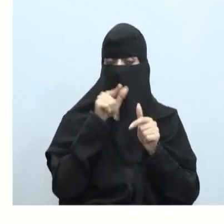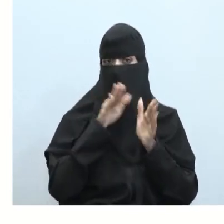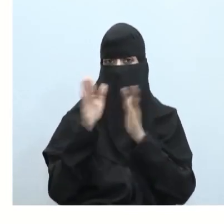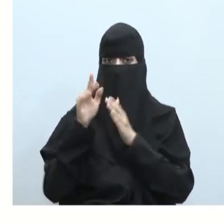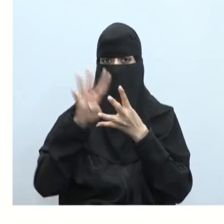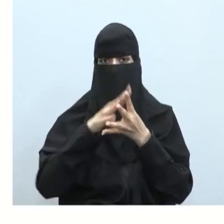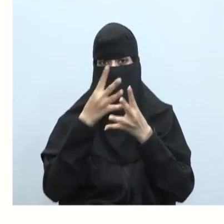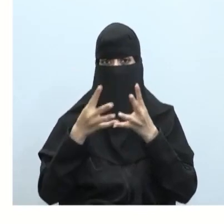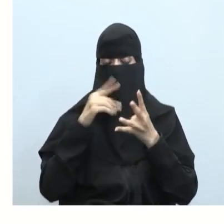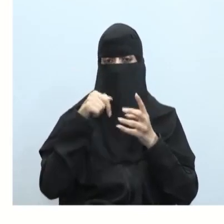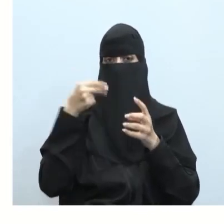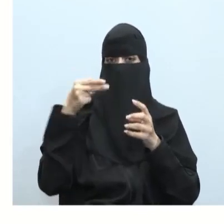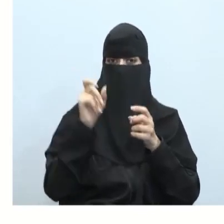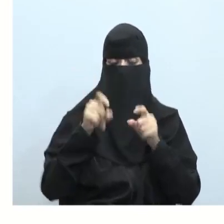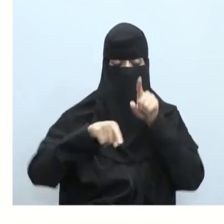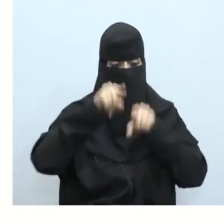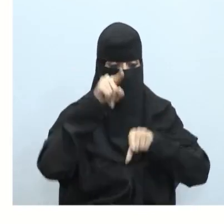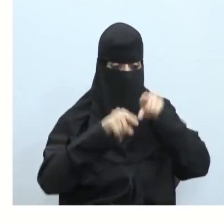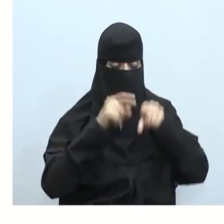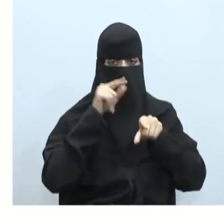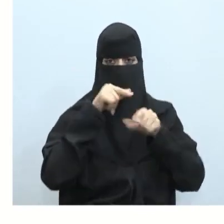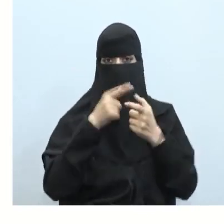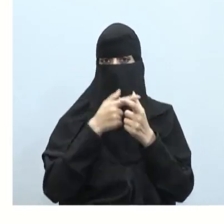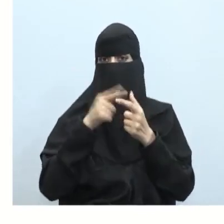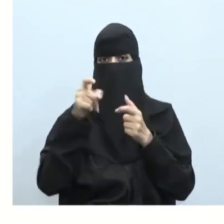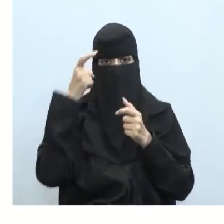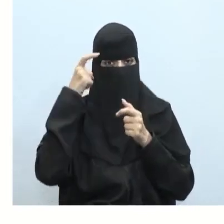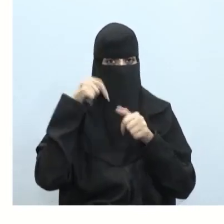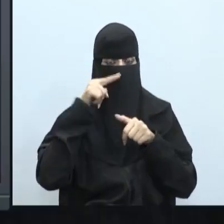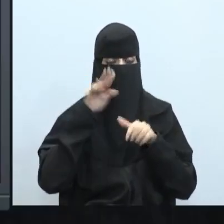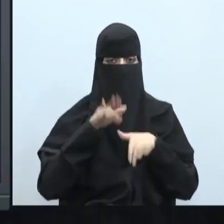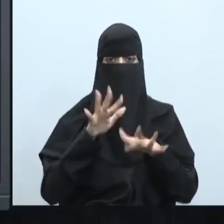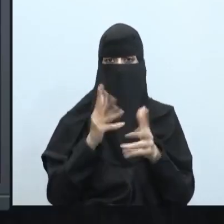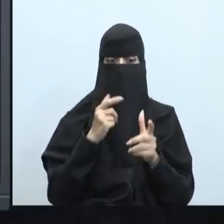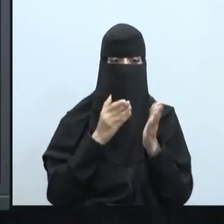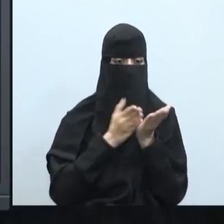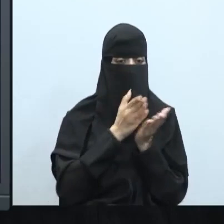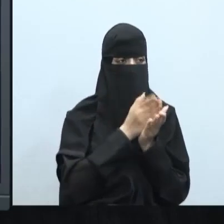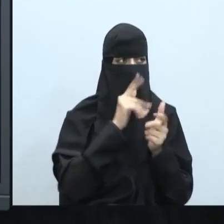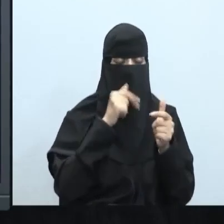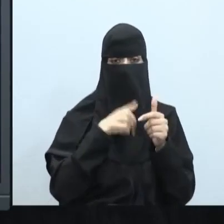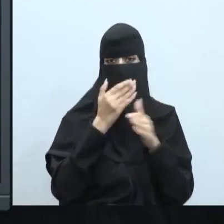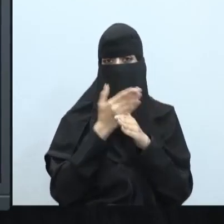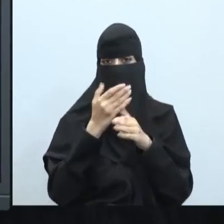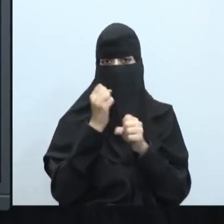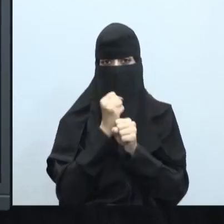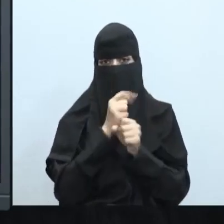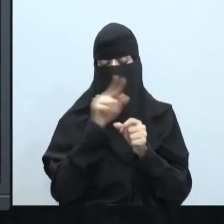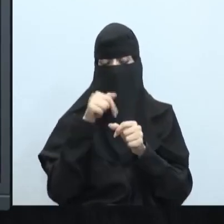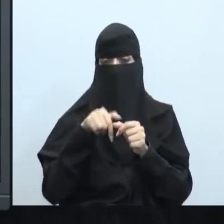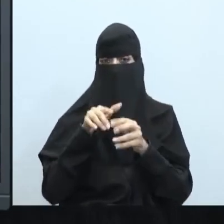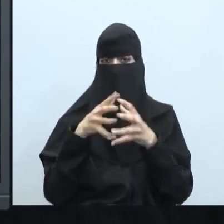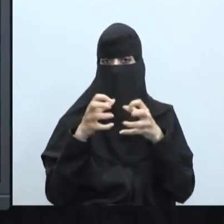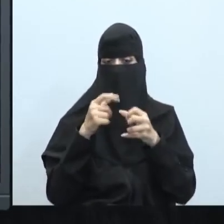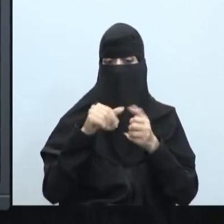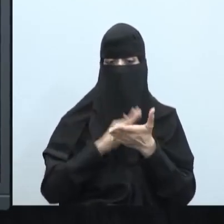الجدول عن الفروقات بينهما وعرفنا اليه العمل بين المفسر والمترجم